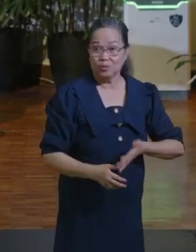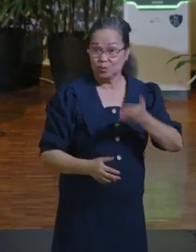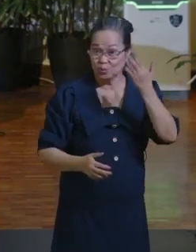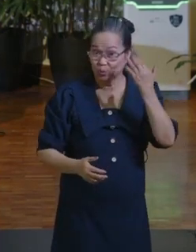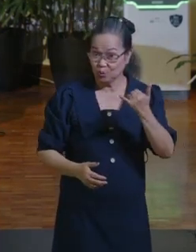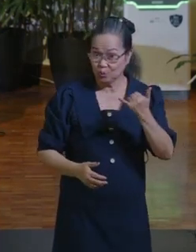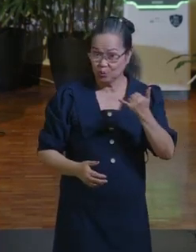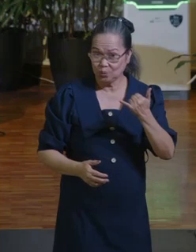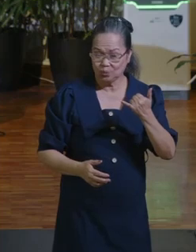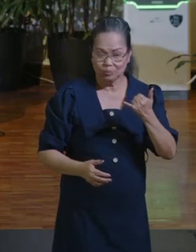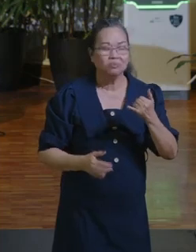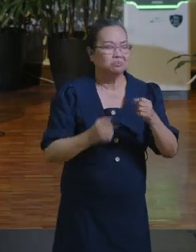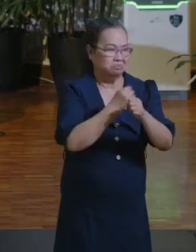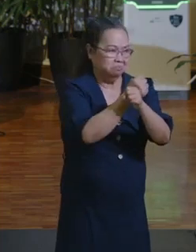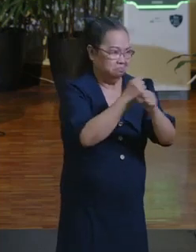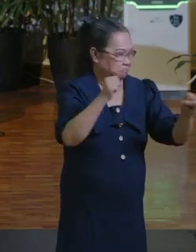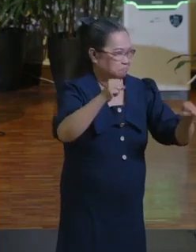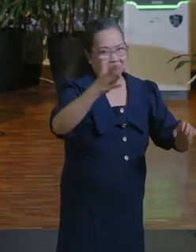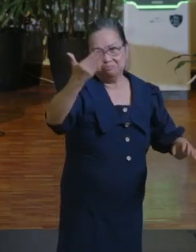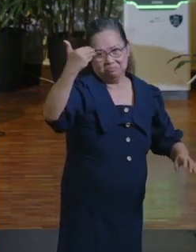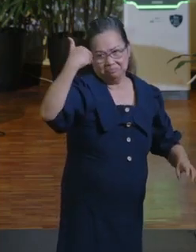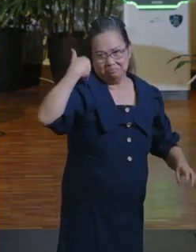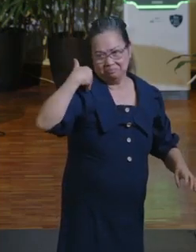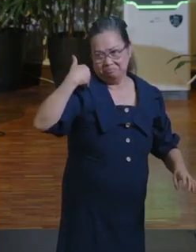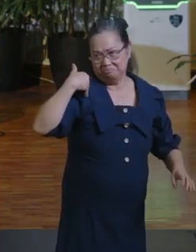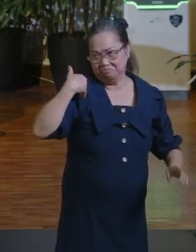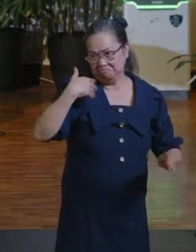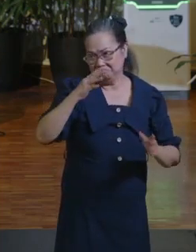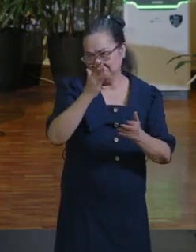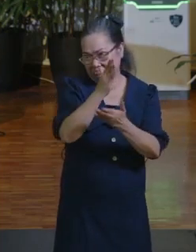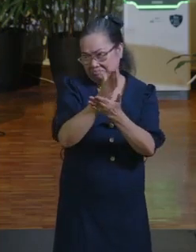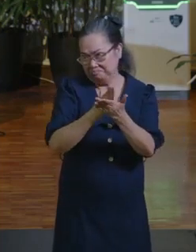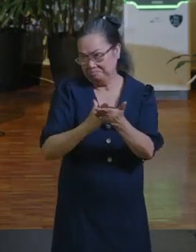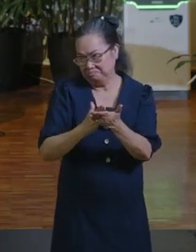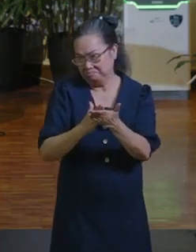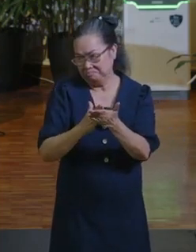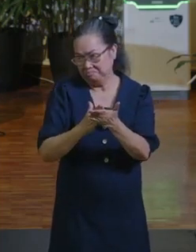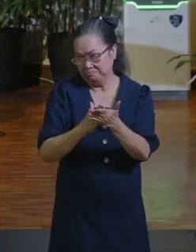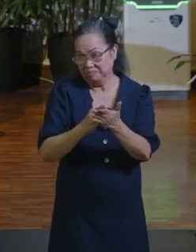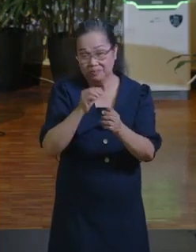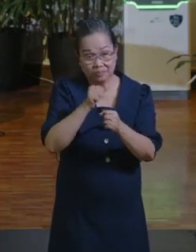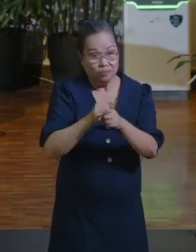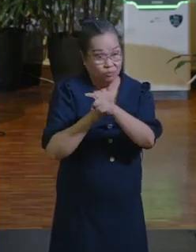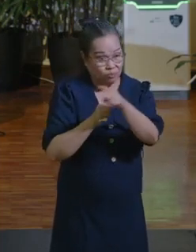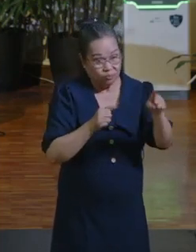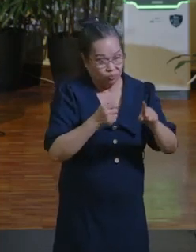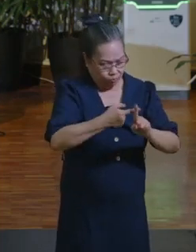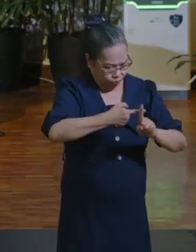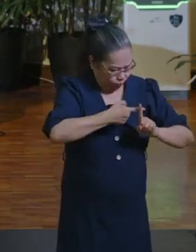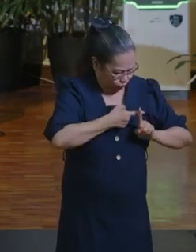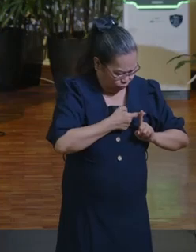sons of God na niligtas ng Diyos para maging miyembro ng kanyang forever family.